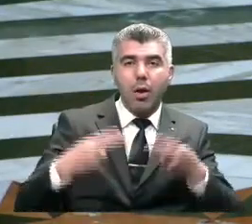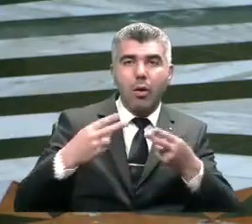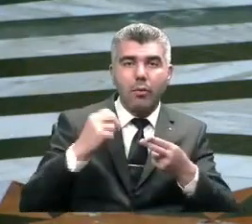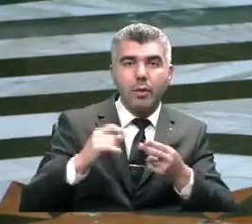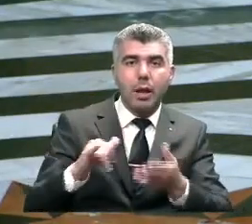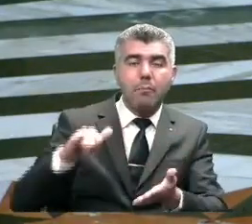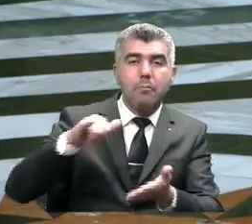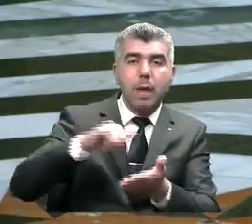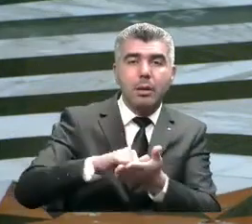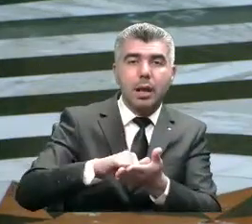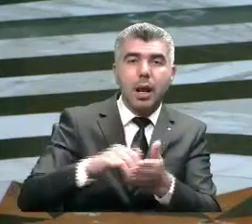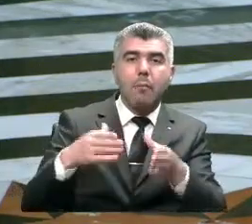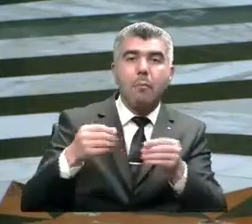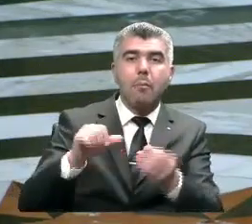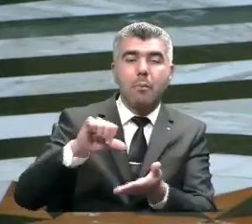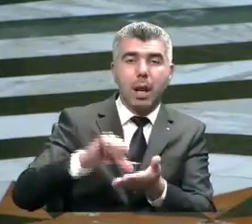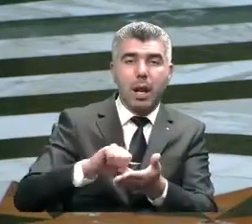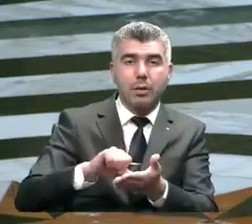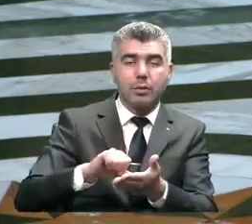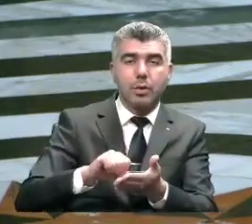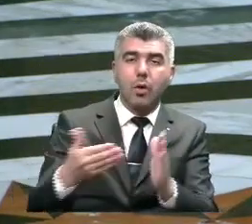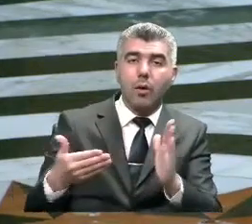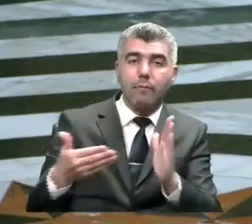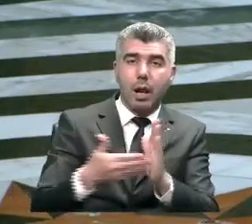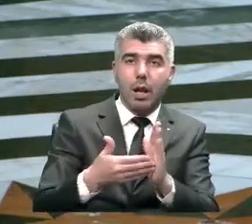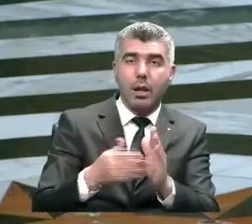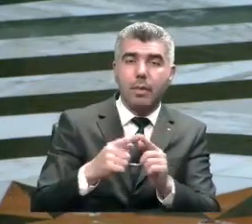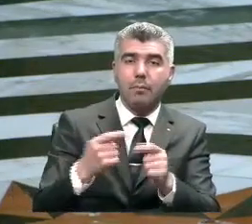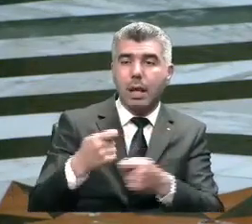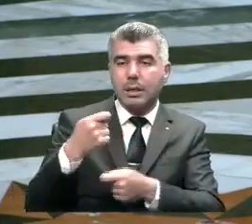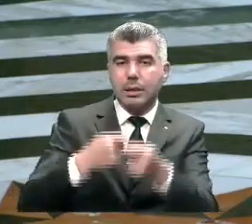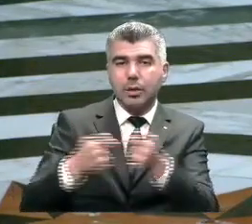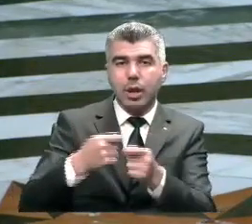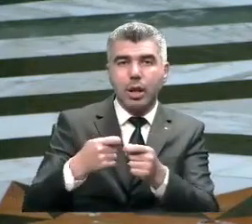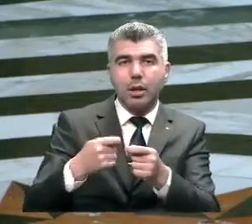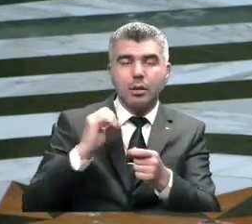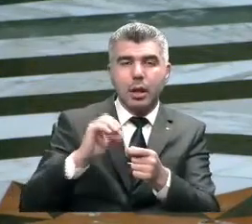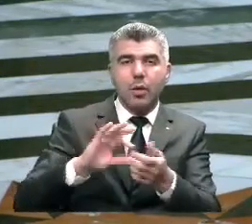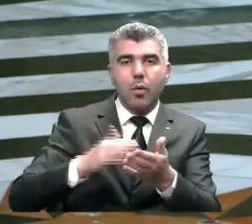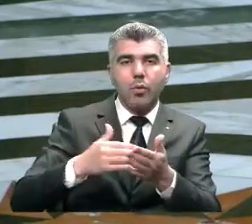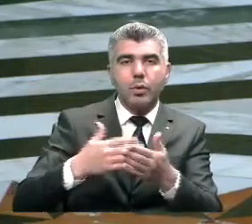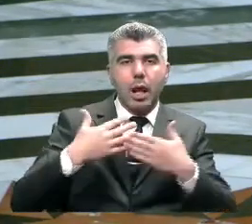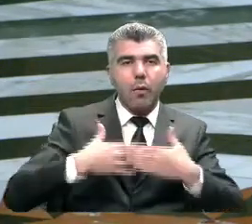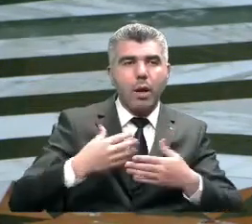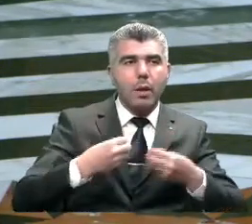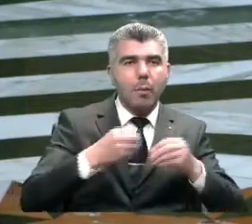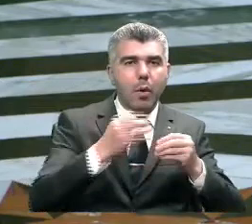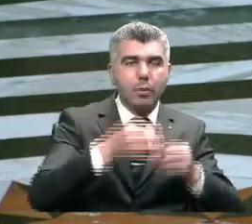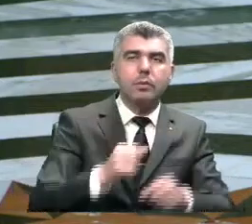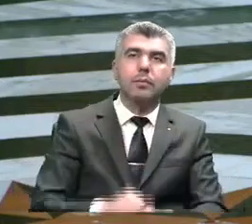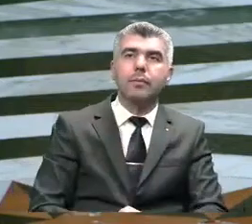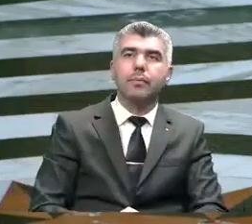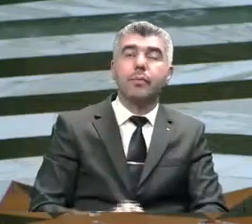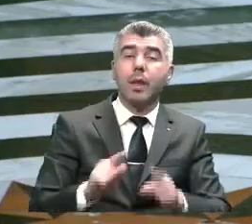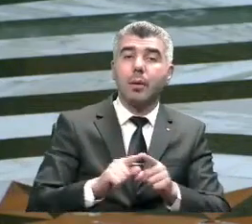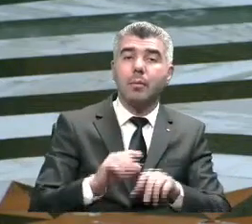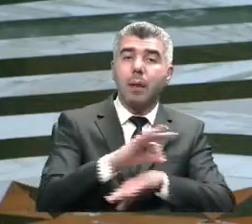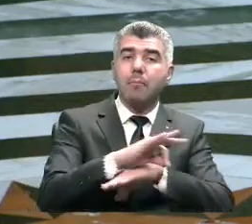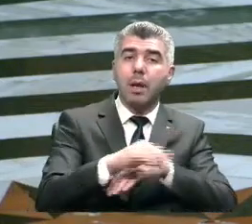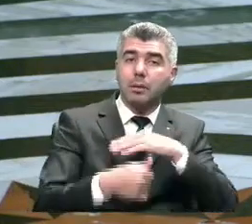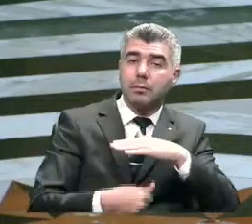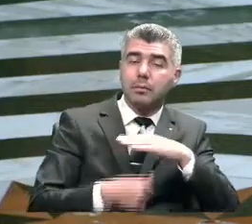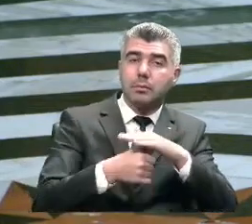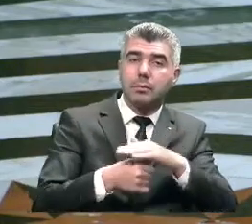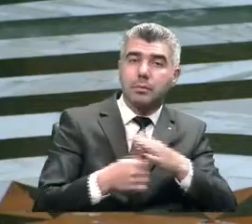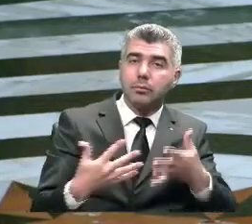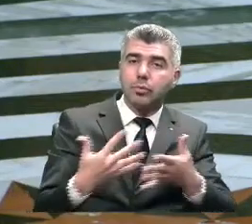بمطار مراكش النارة، وأخيرا عزز العرض التجاري بمختلف مطاراته. ويقوم أيضا المكتب بالتنسيق مع مختلف الشركاء